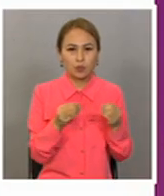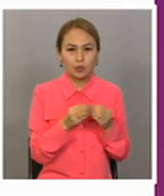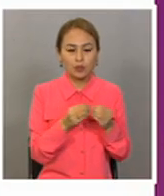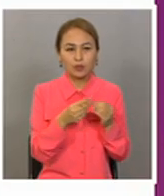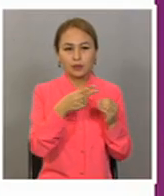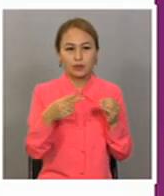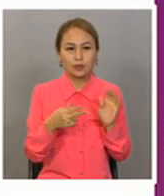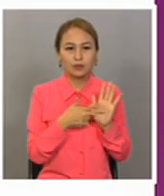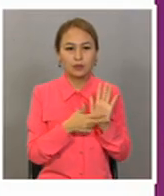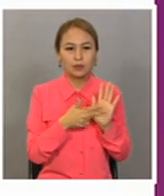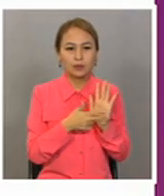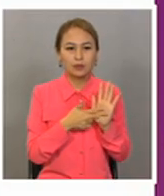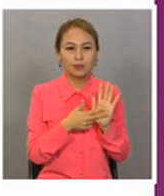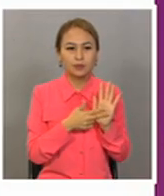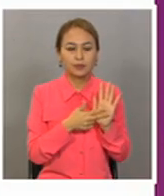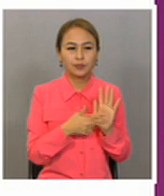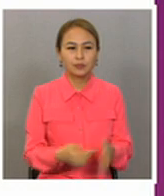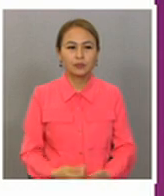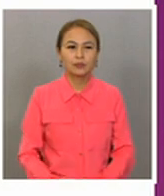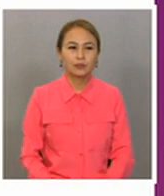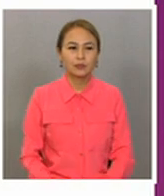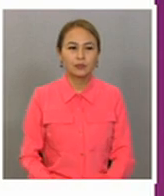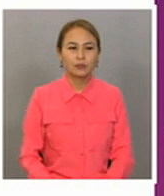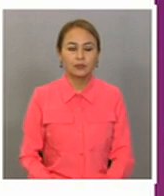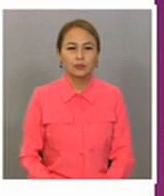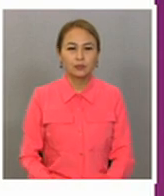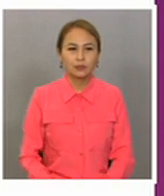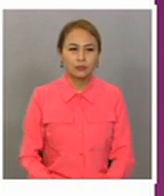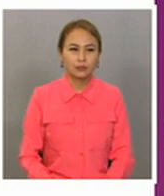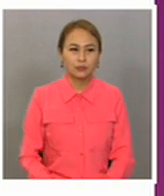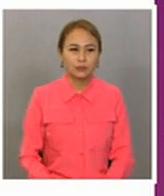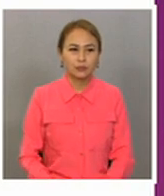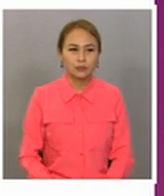10-ға көбейтсек, өрнектің мәні 80-ге тең болады.